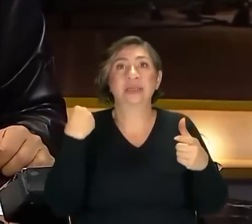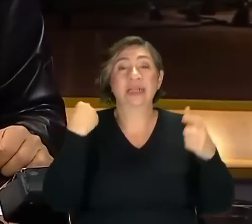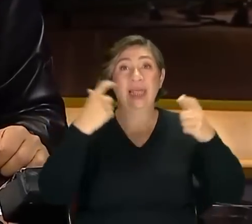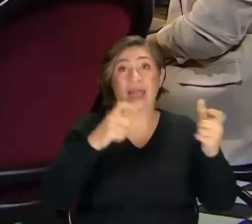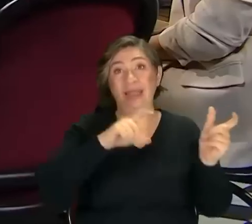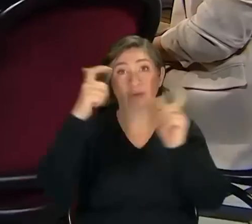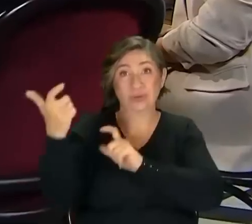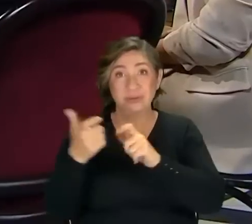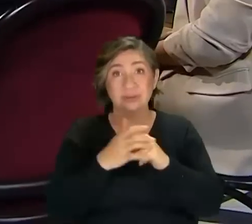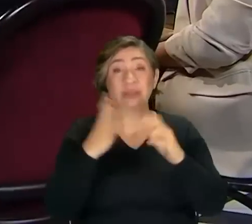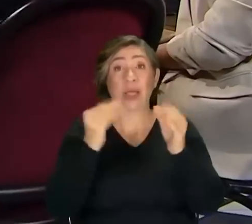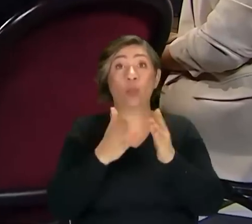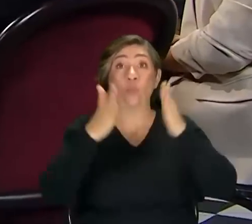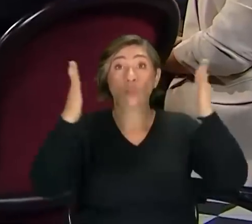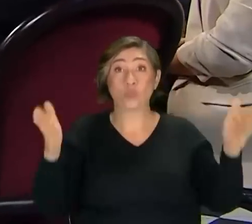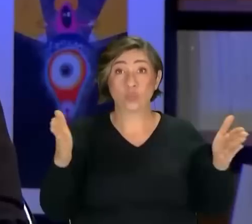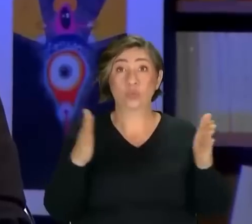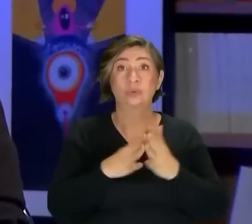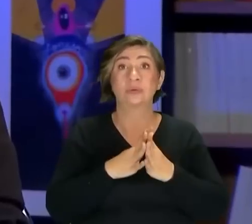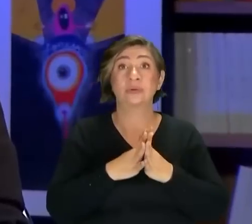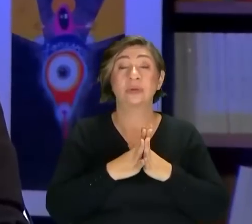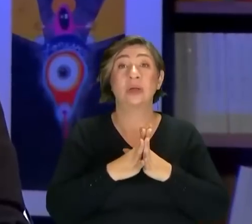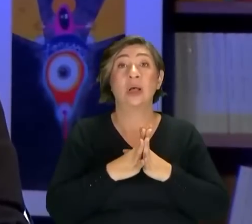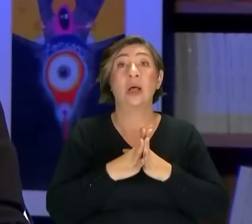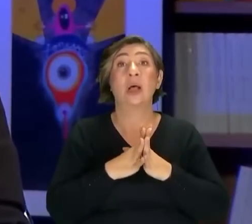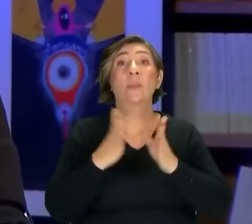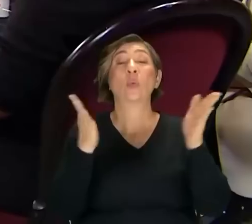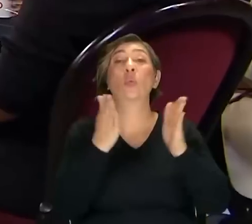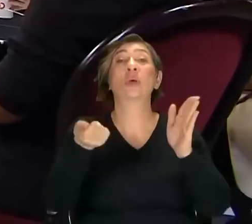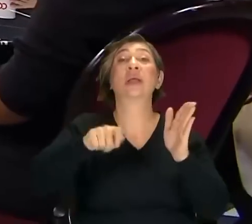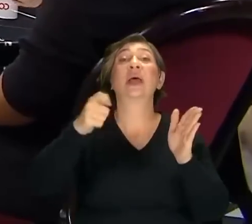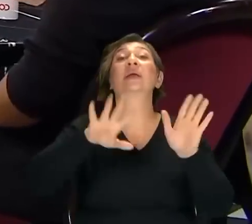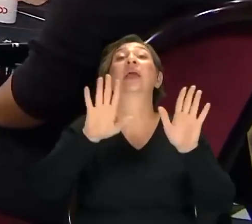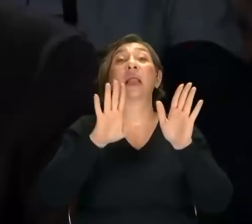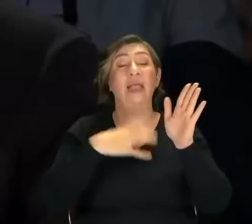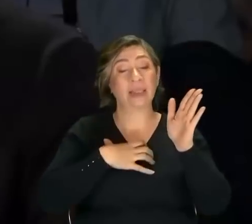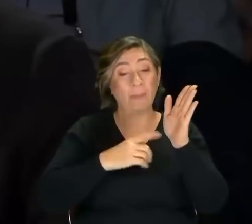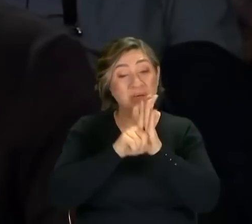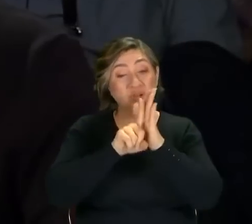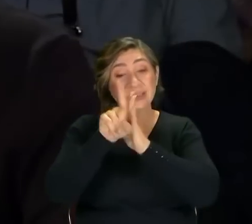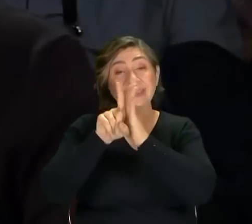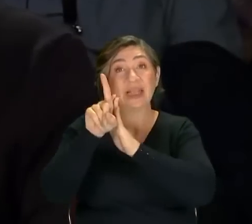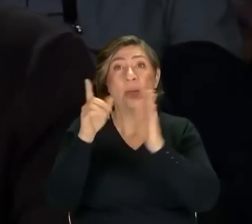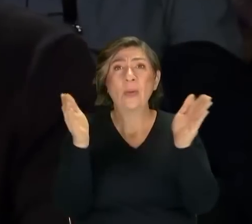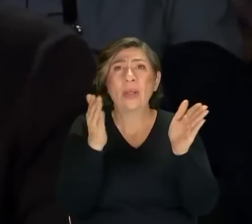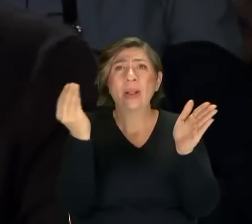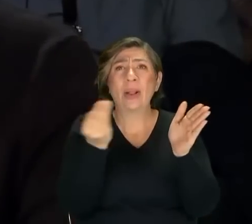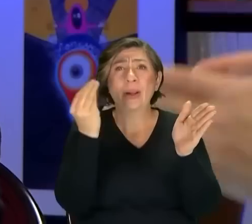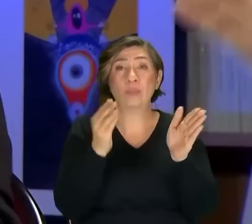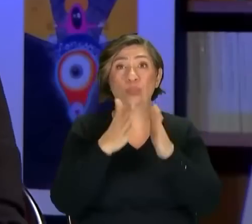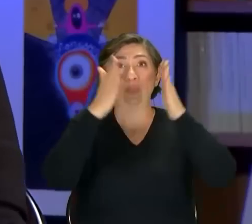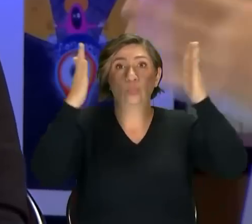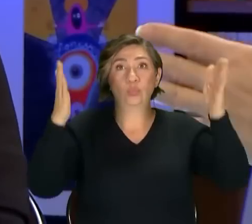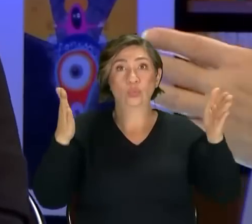geçtin. Tabii geçtik. Daha büyüğüne geçti. Ama un katarak değil, başarısıyla. Başarısıyla tabii ki. Küçük bir yerdeydi.